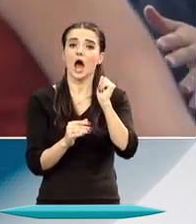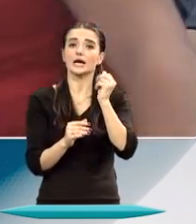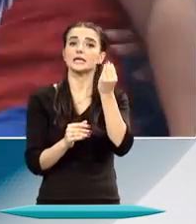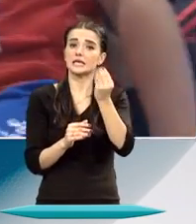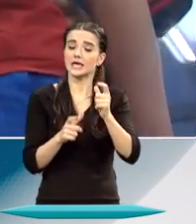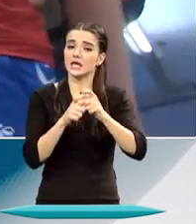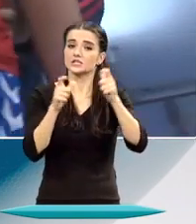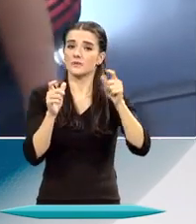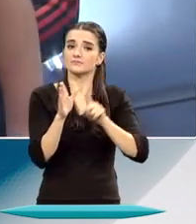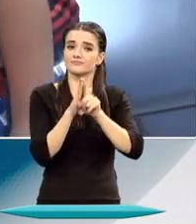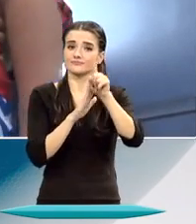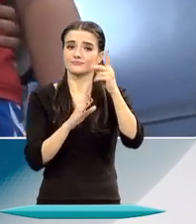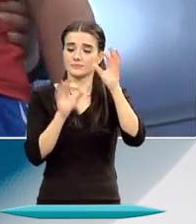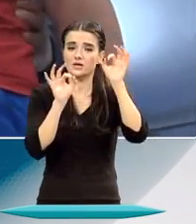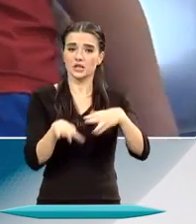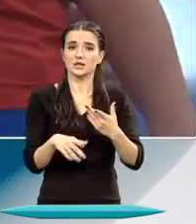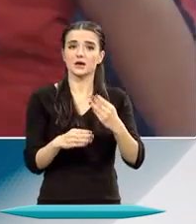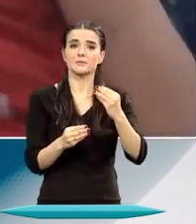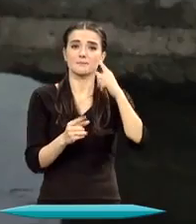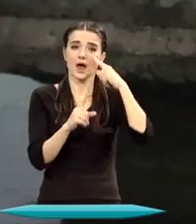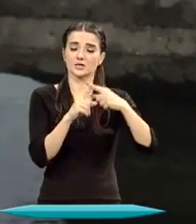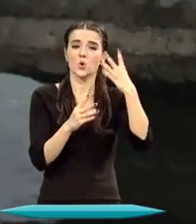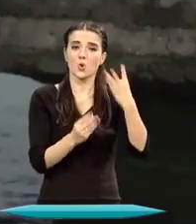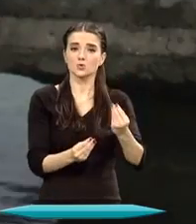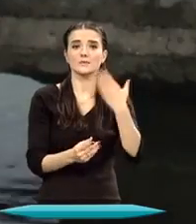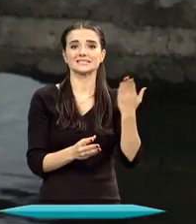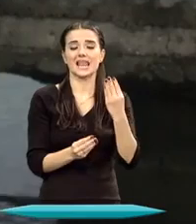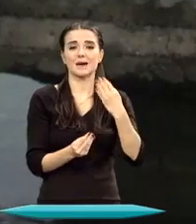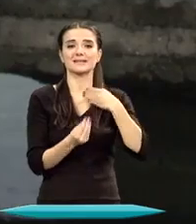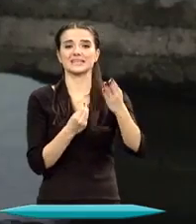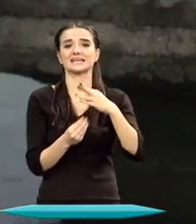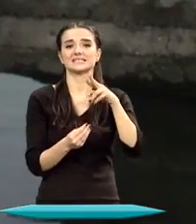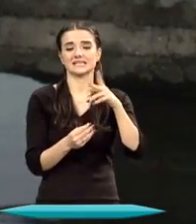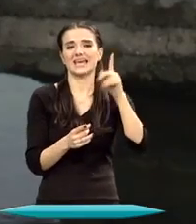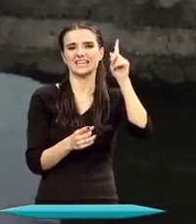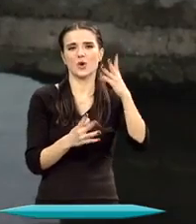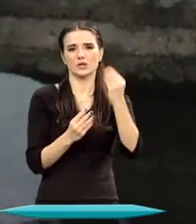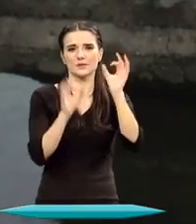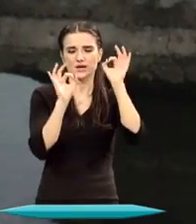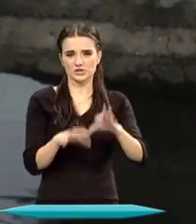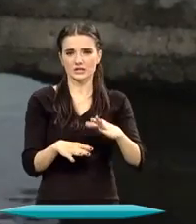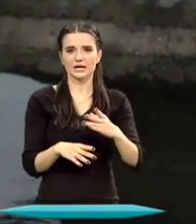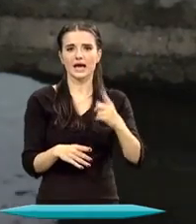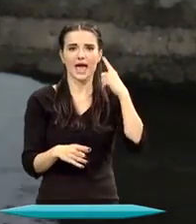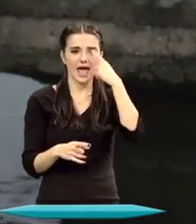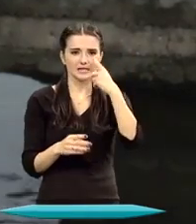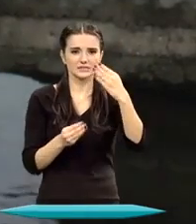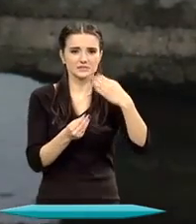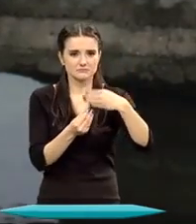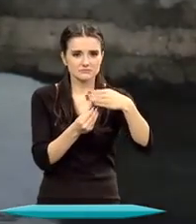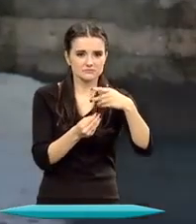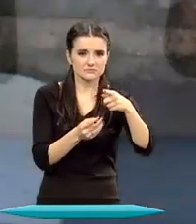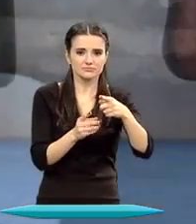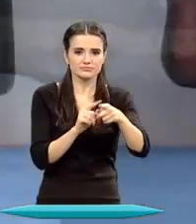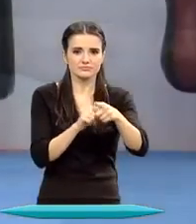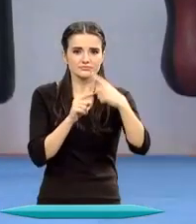Bu mesela hani bir branş olur, masa tenisiyle başlıyoruz biz genelde. Çünkü el ve yüz göz koordinasyonunu